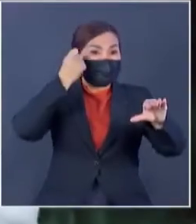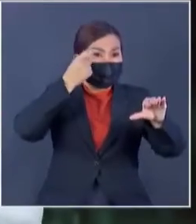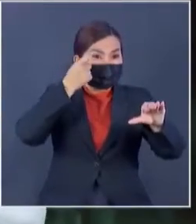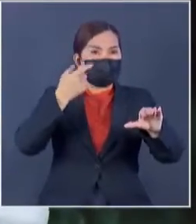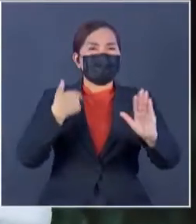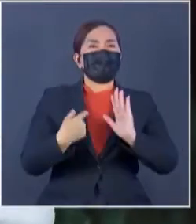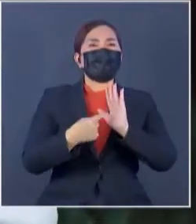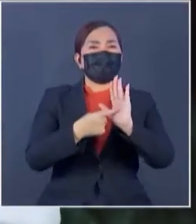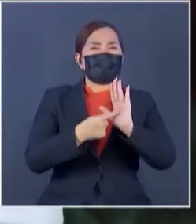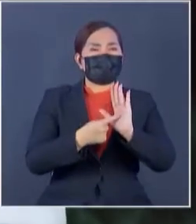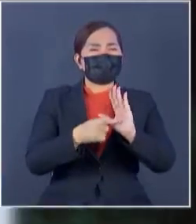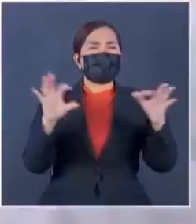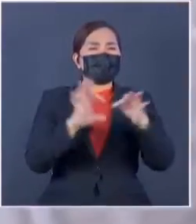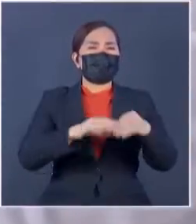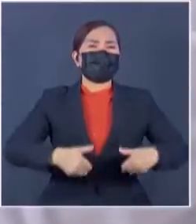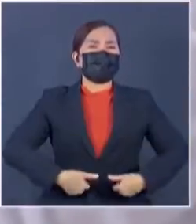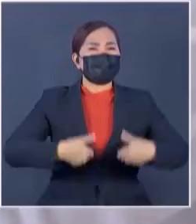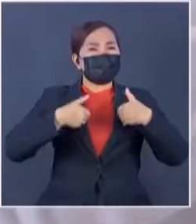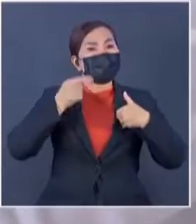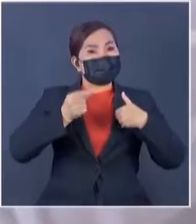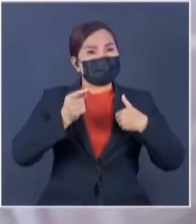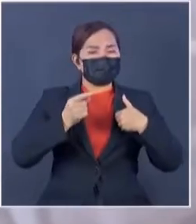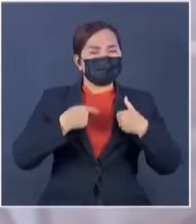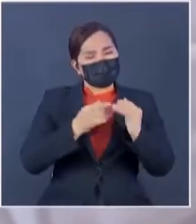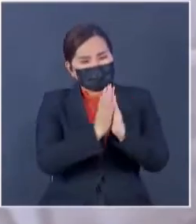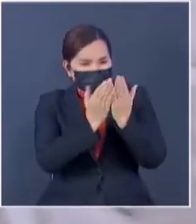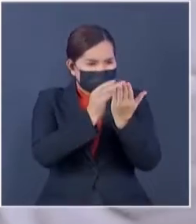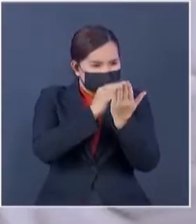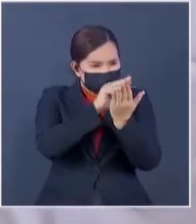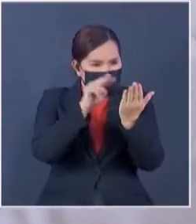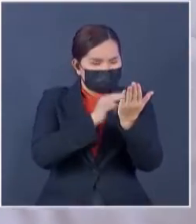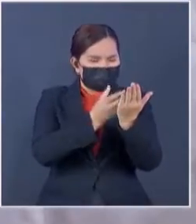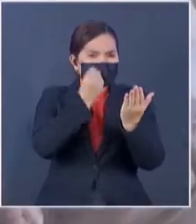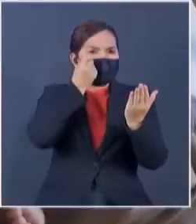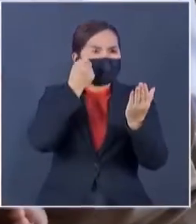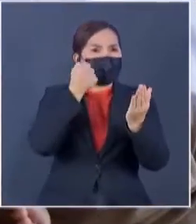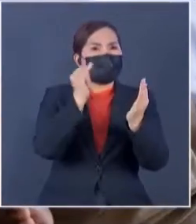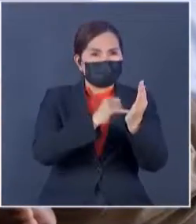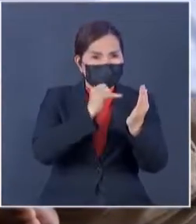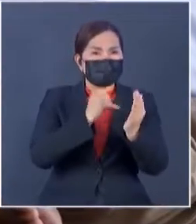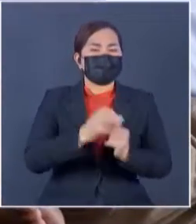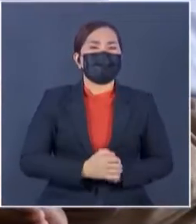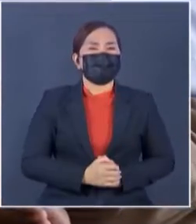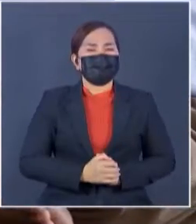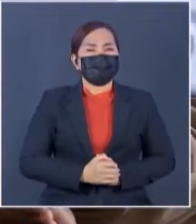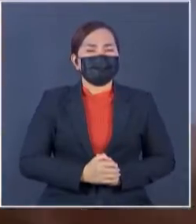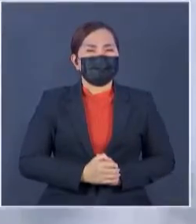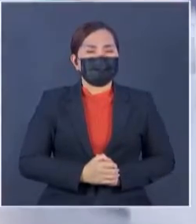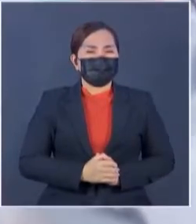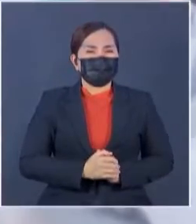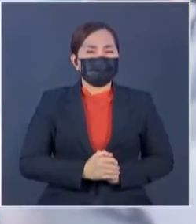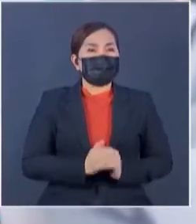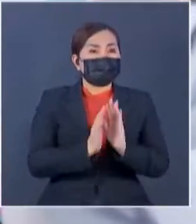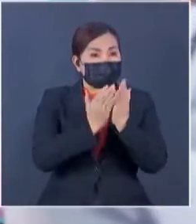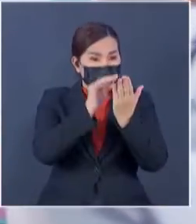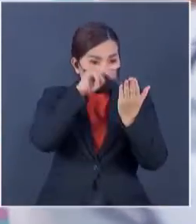กล้ตัวครับเป็นเรื่องราวที่อยู่ในชีวิตประจำวันมาถ่ายทอดผ่านหนังสือนะครับโดยหนังสือนั้นสามารถที่จะสร้างเสริมประส